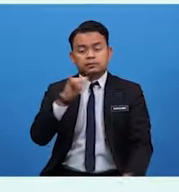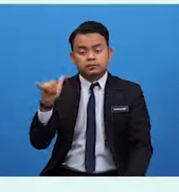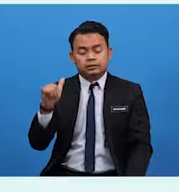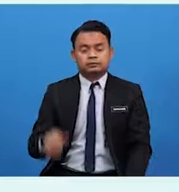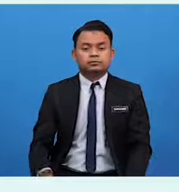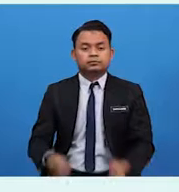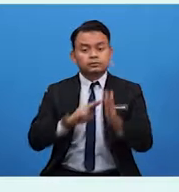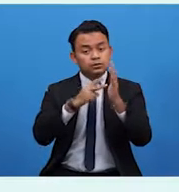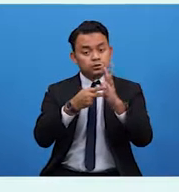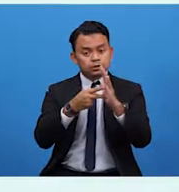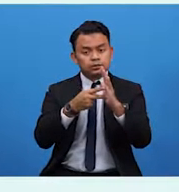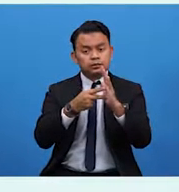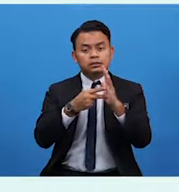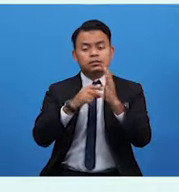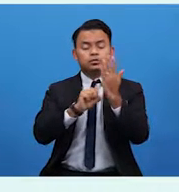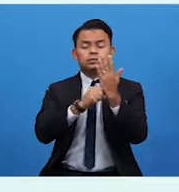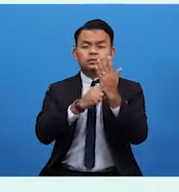ada.